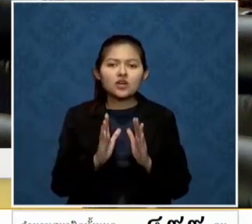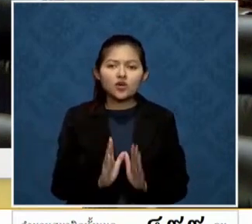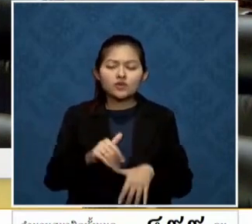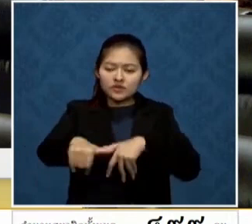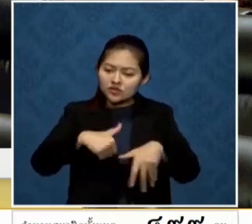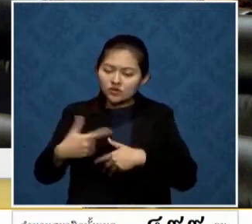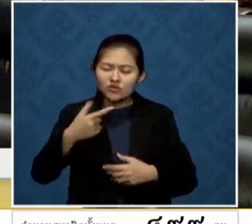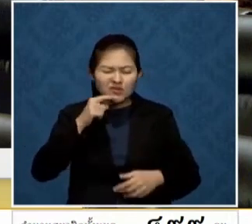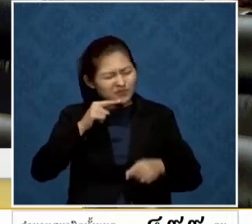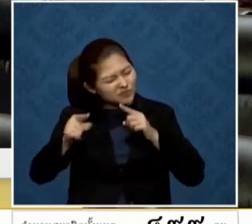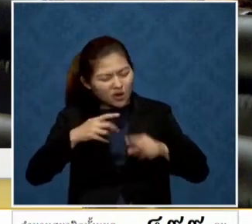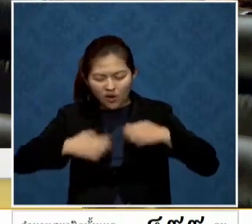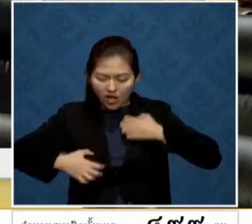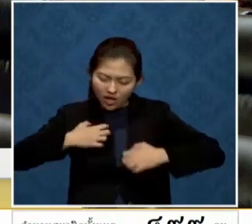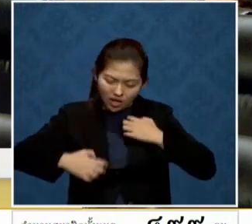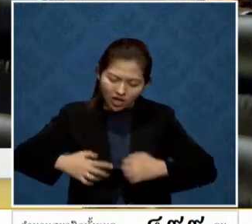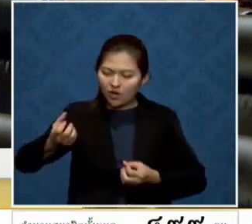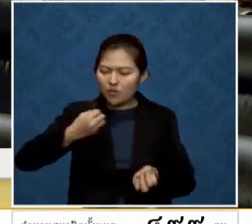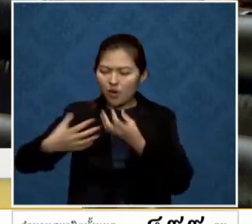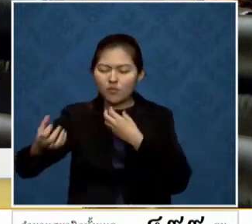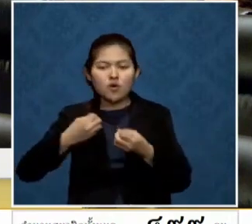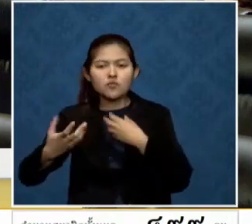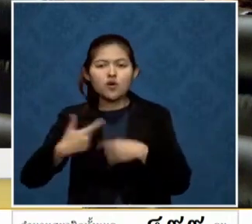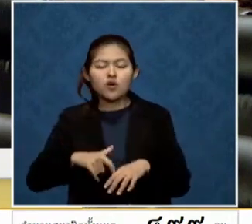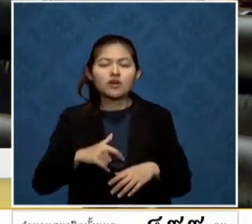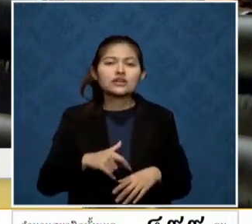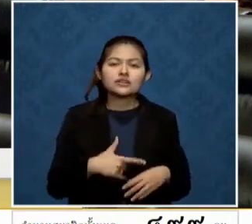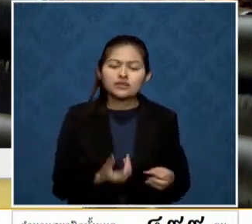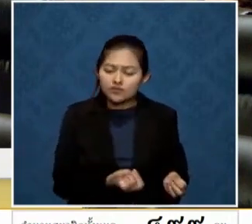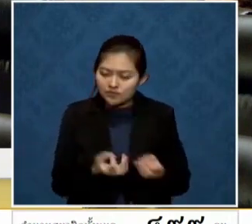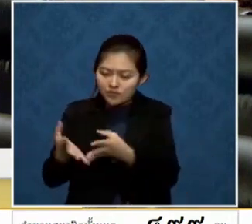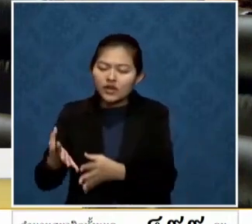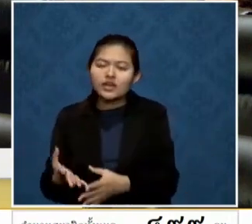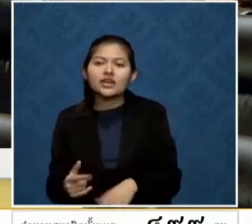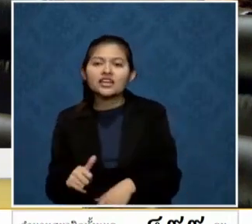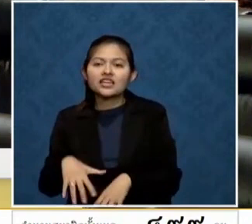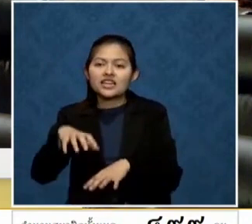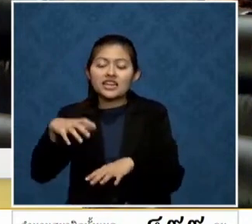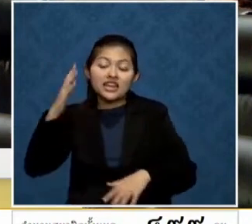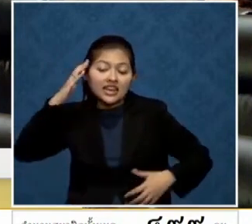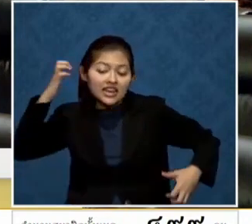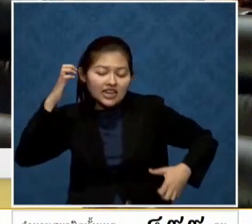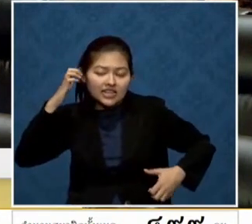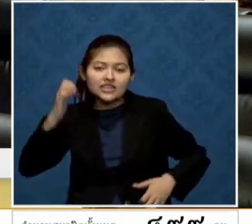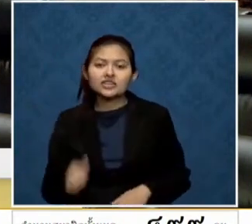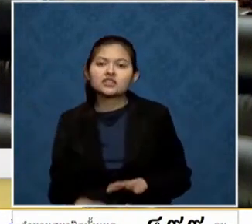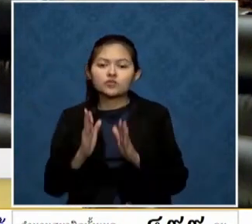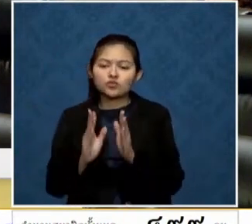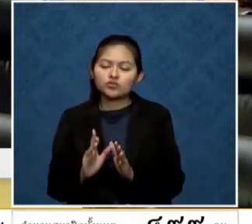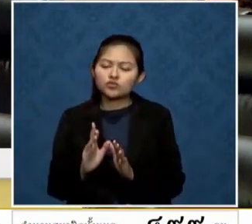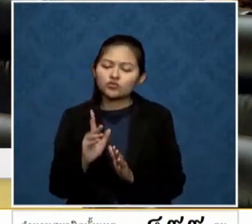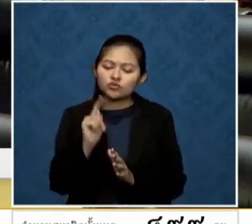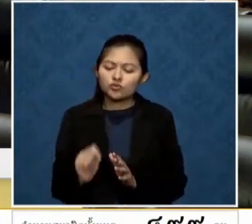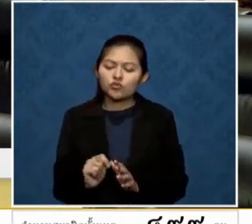เรียนผ่านผมมาว่าการนำลิงไปปล่อยที่เกาะปูบริเวณหาดกตะจำนวน 4ตัวขอ